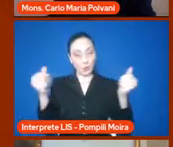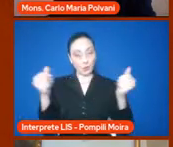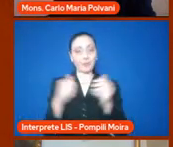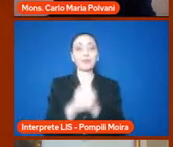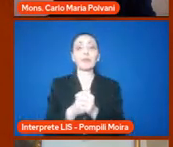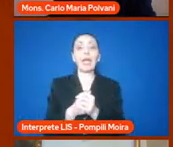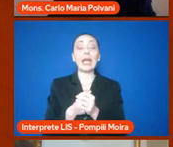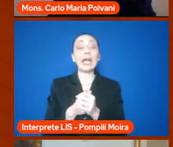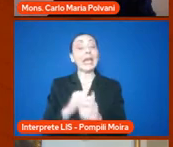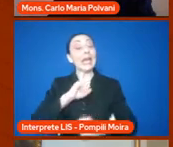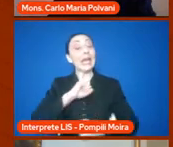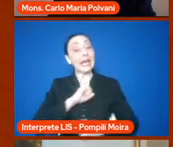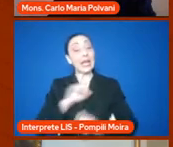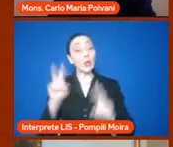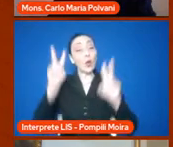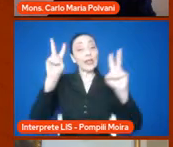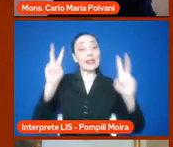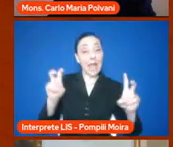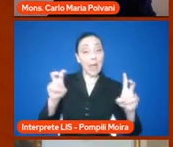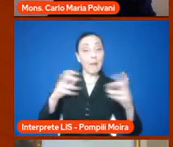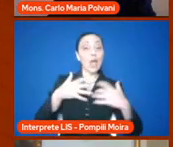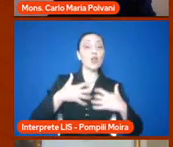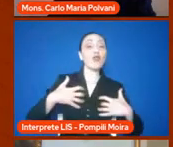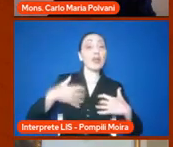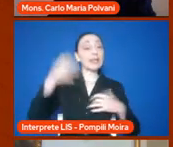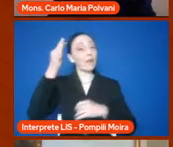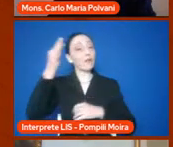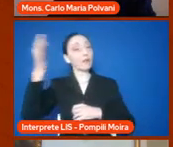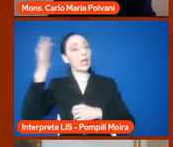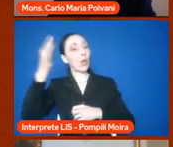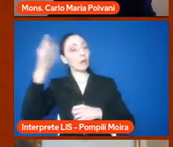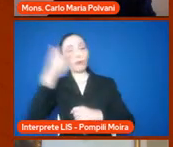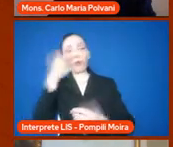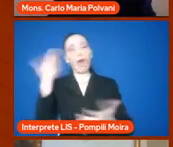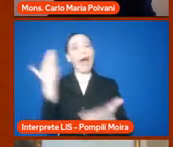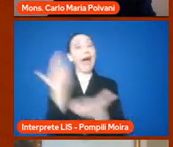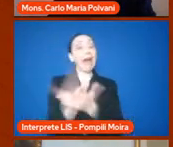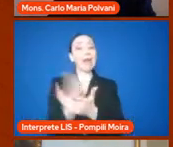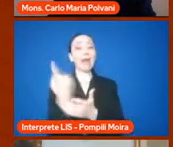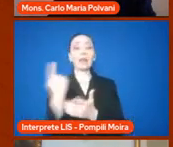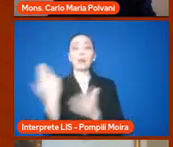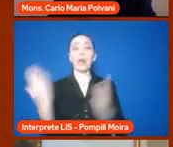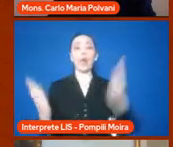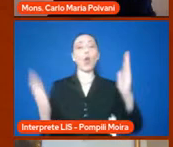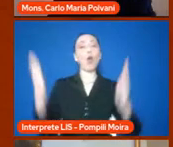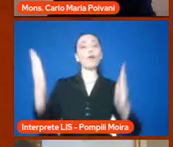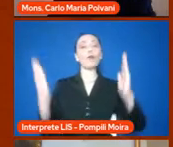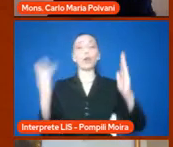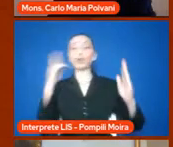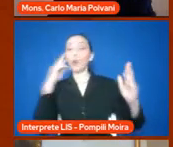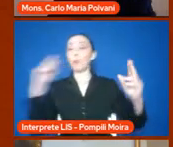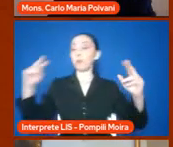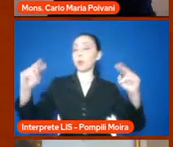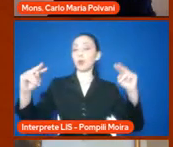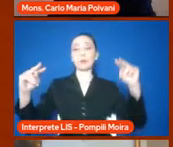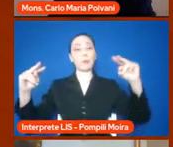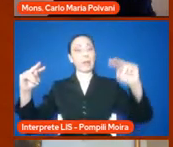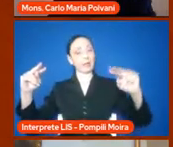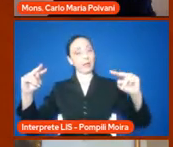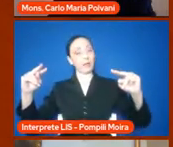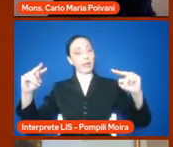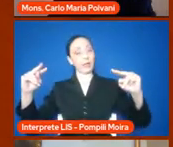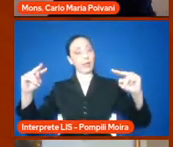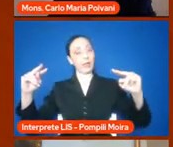filosofia siano ideali per affrontare il confronto, insomma, due prospettive a confronto, quella